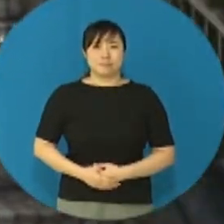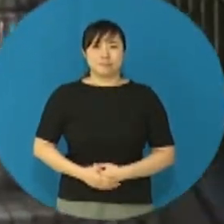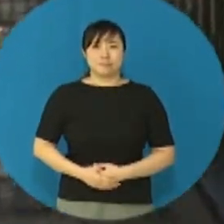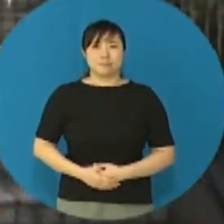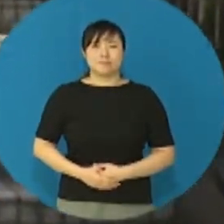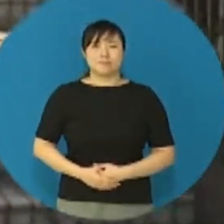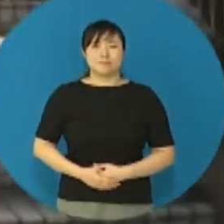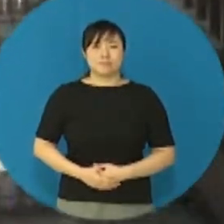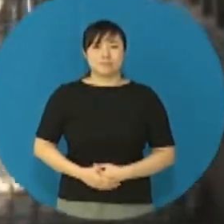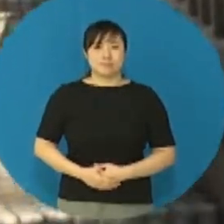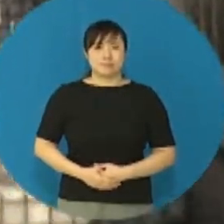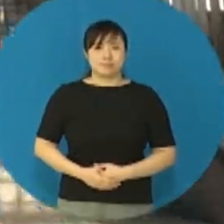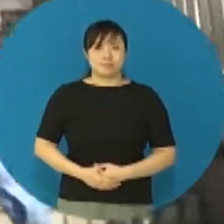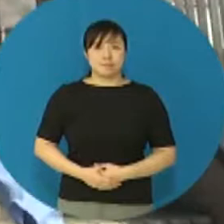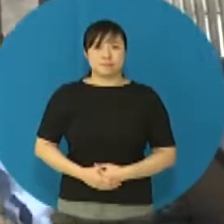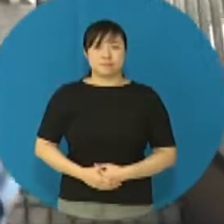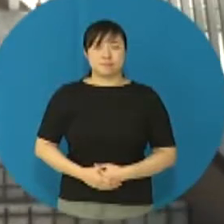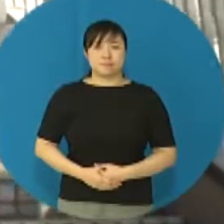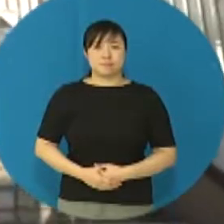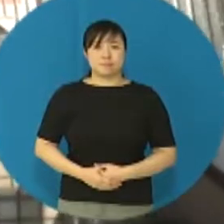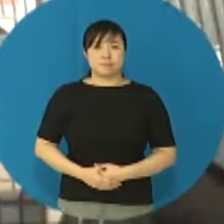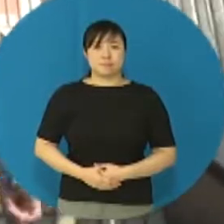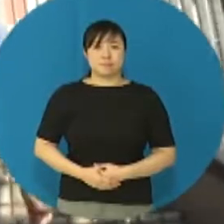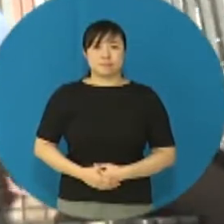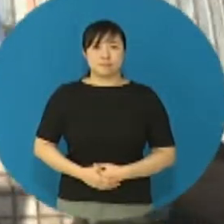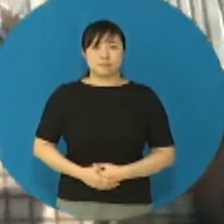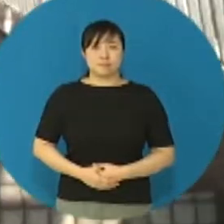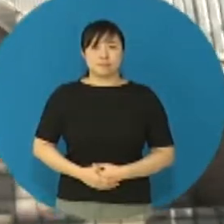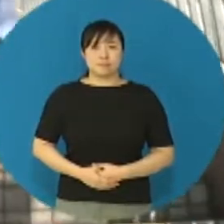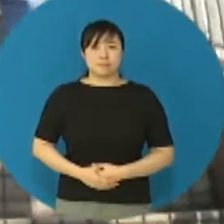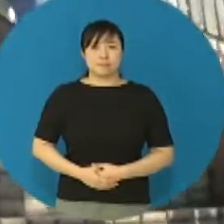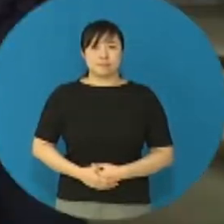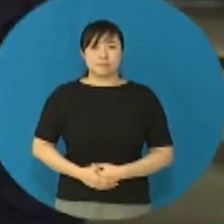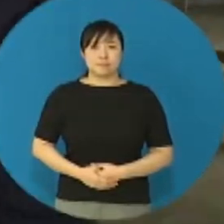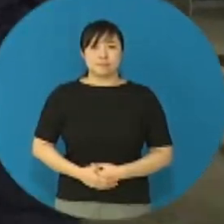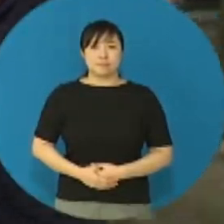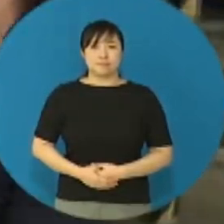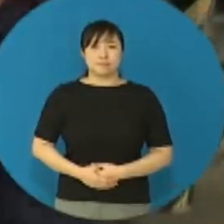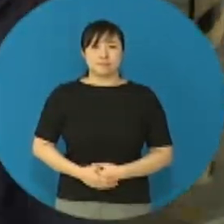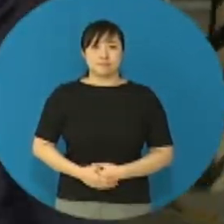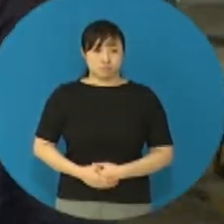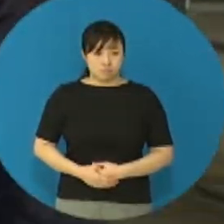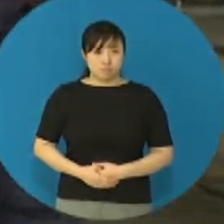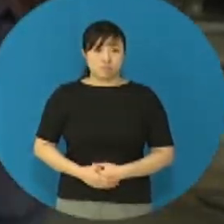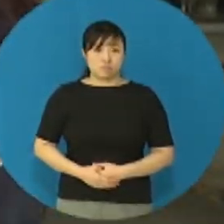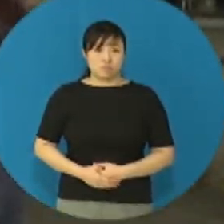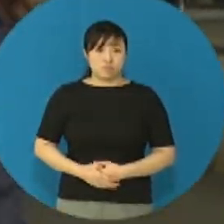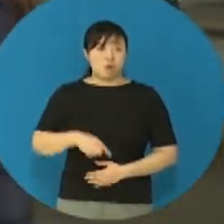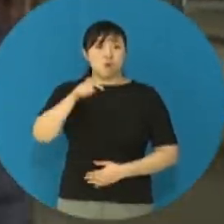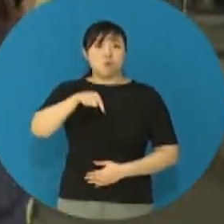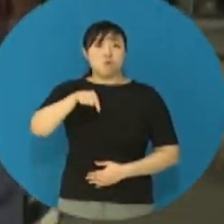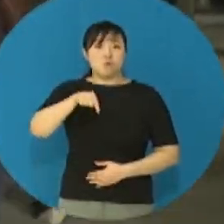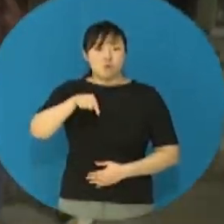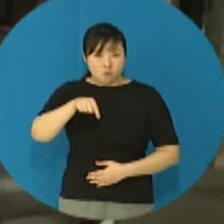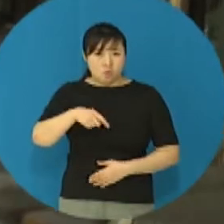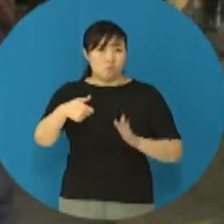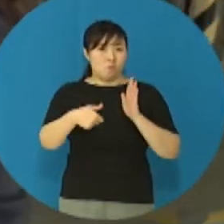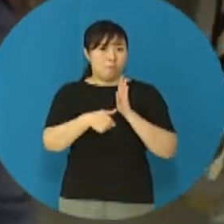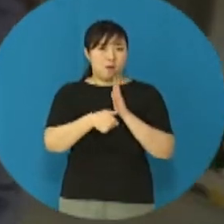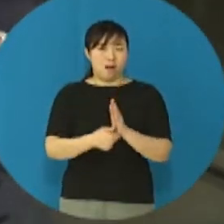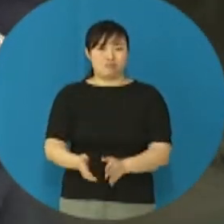おー、この上は公園に。はい、 ここはですね、今歩いているところは第一神殿地といいます